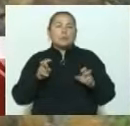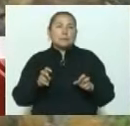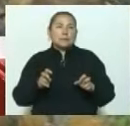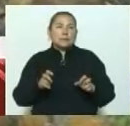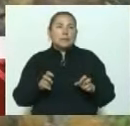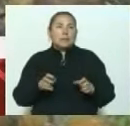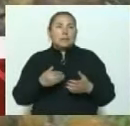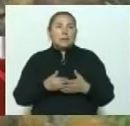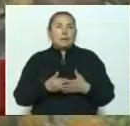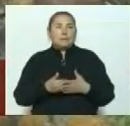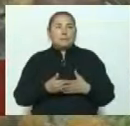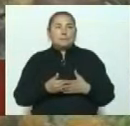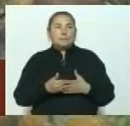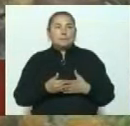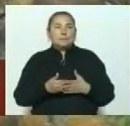жүру, яғни